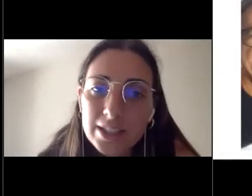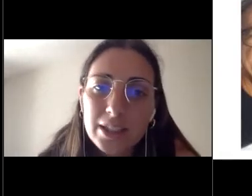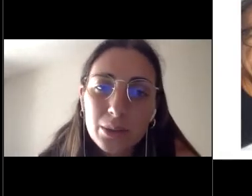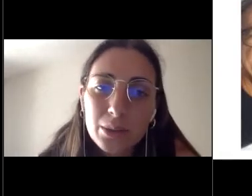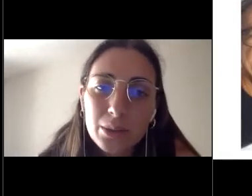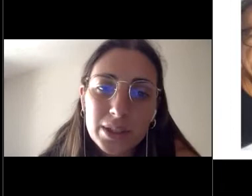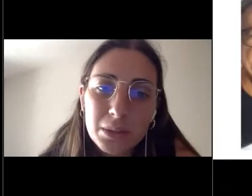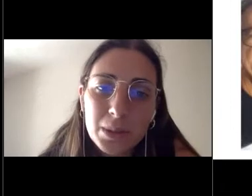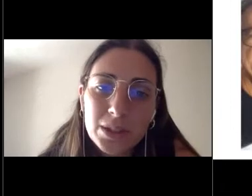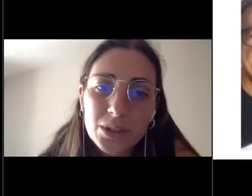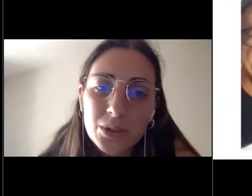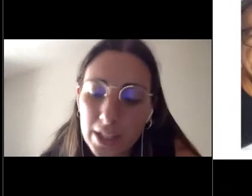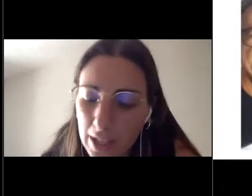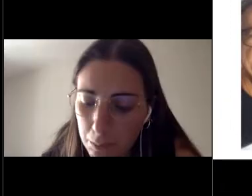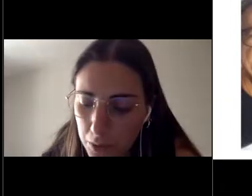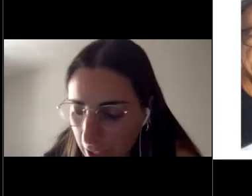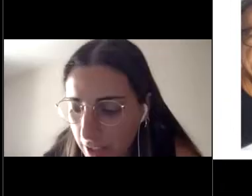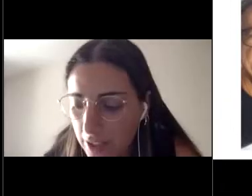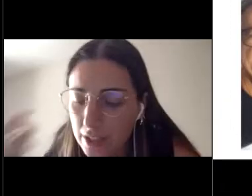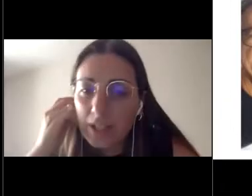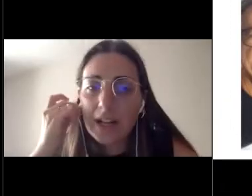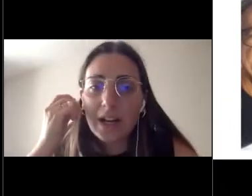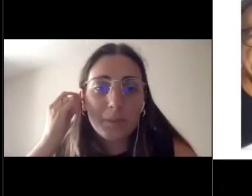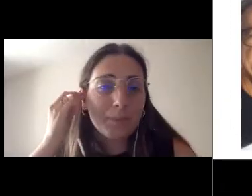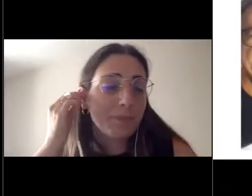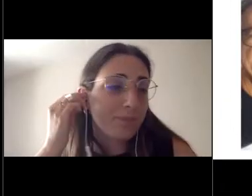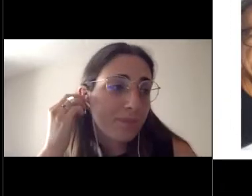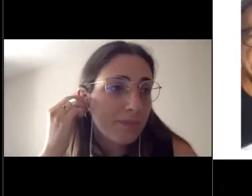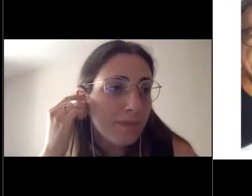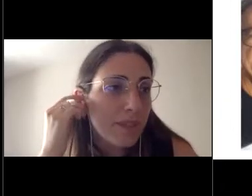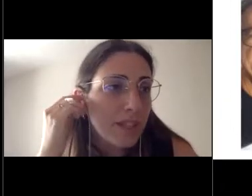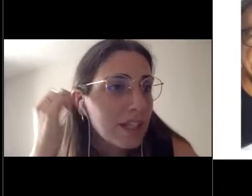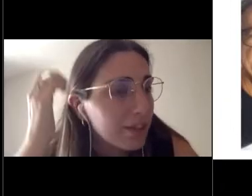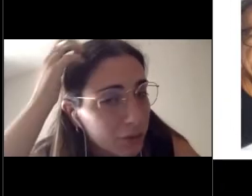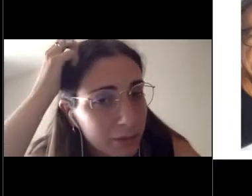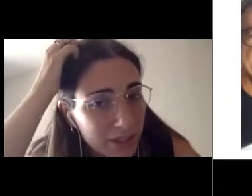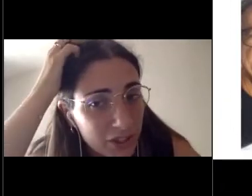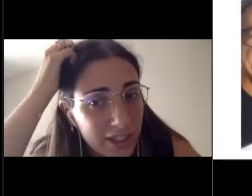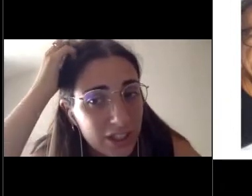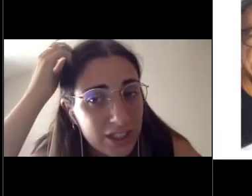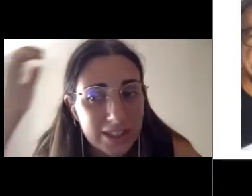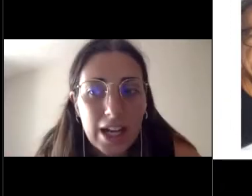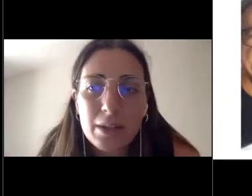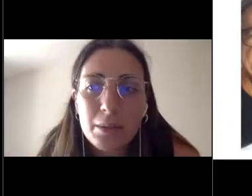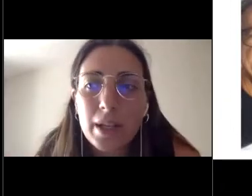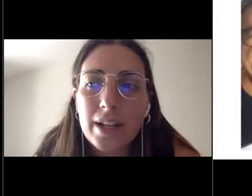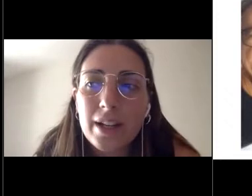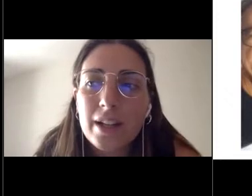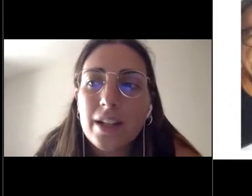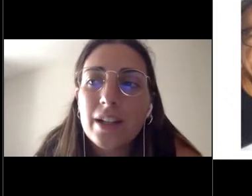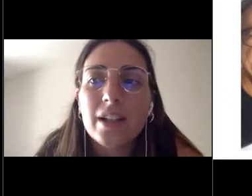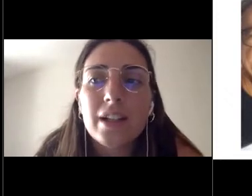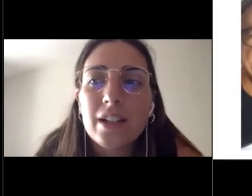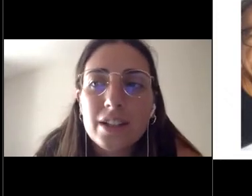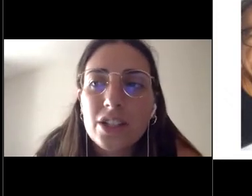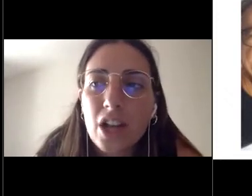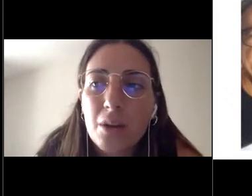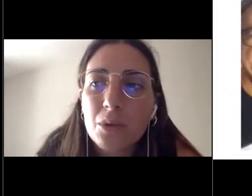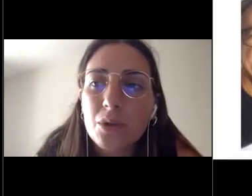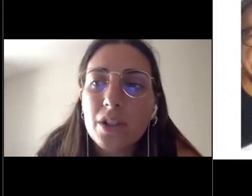entrato nelle case di queste persone a portare la le informazioni necessarie per